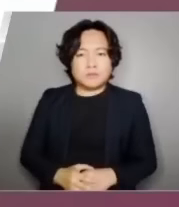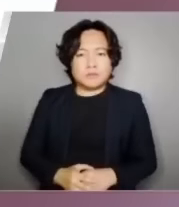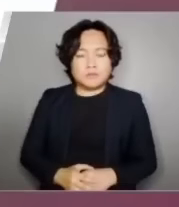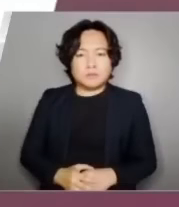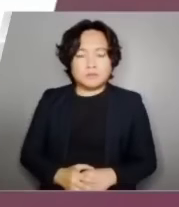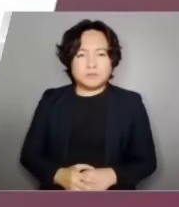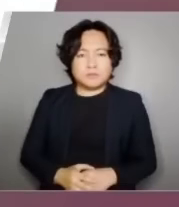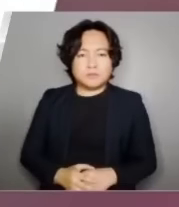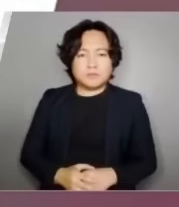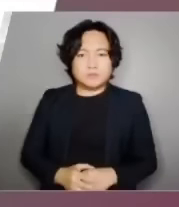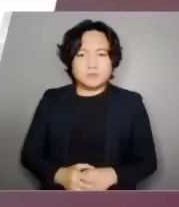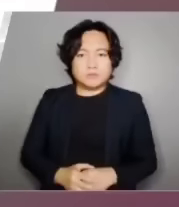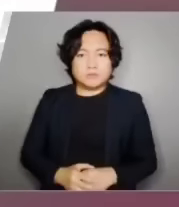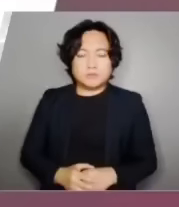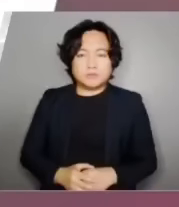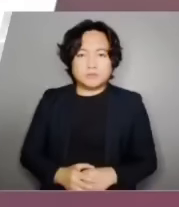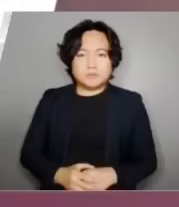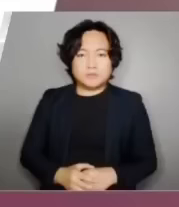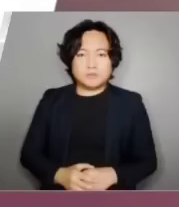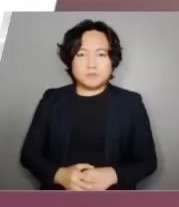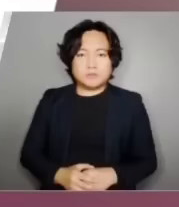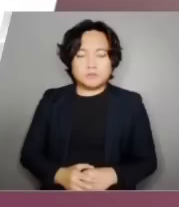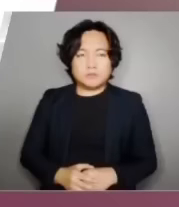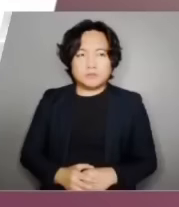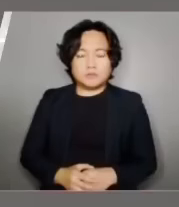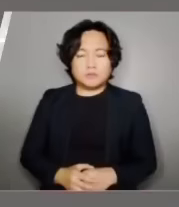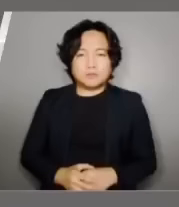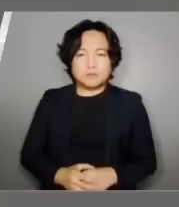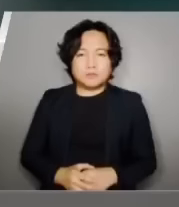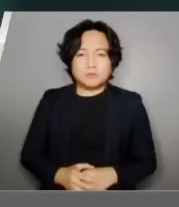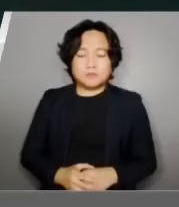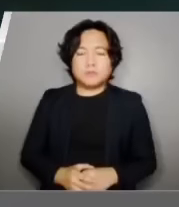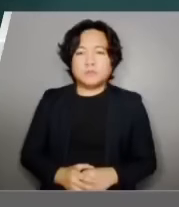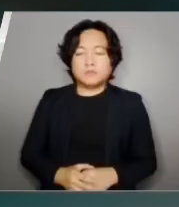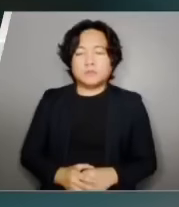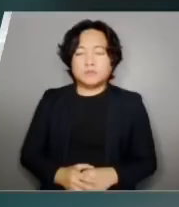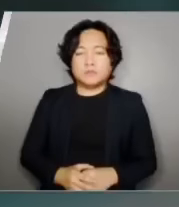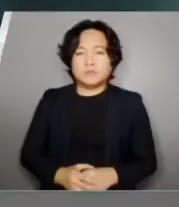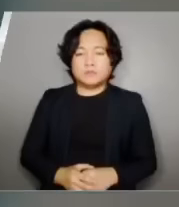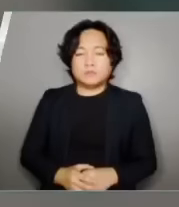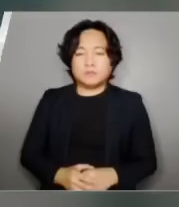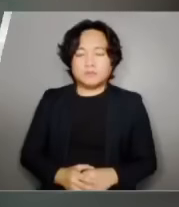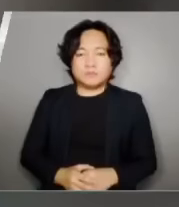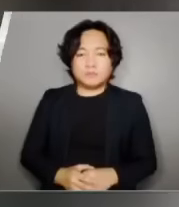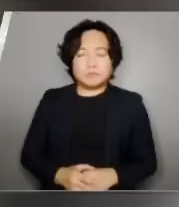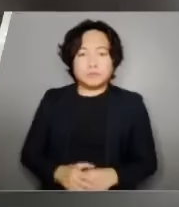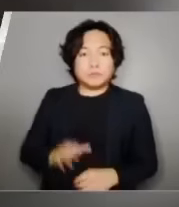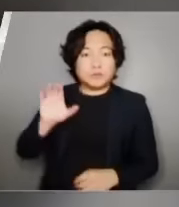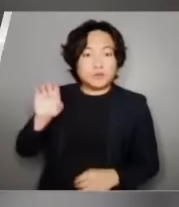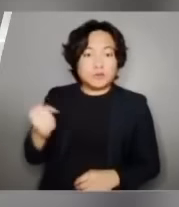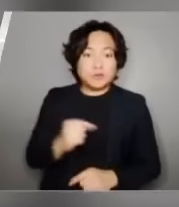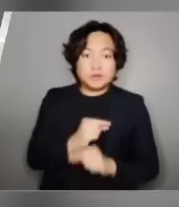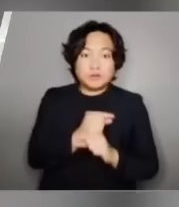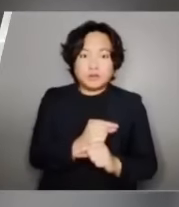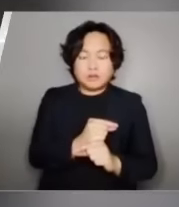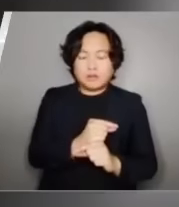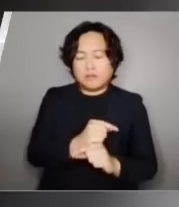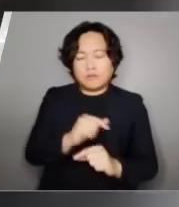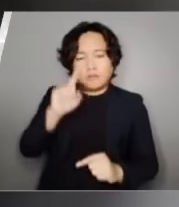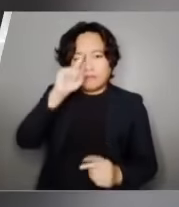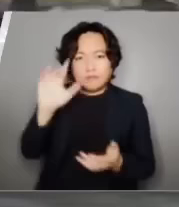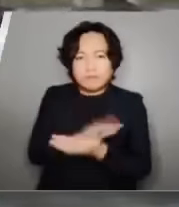sa mga sa police station na mga doon yung problema mo nga, identify mo lang isang dahon. Hindi raw na monitor ng kanilang security guards ang dalang baril dahil sa aktibidad